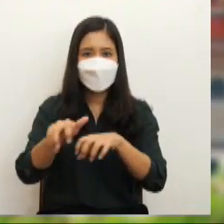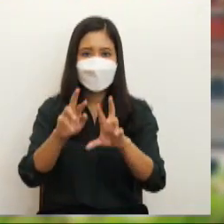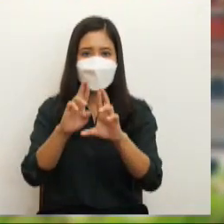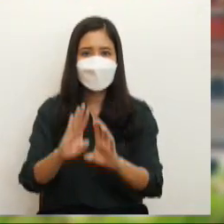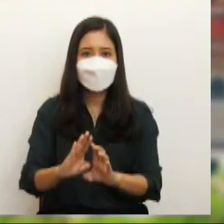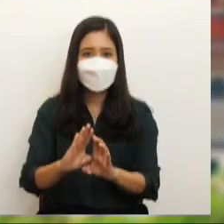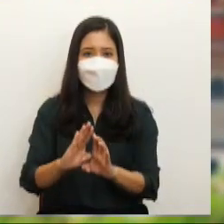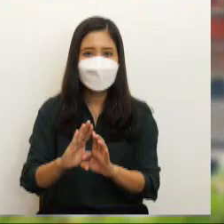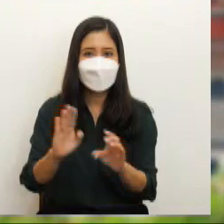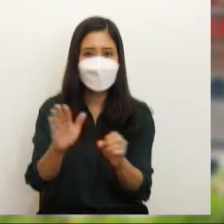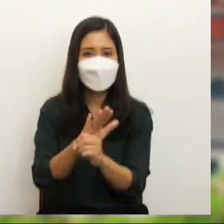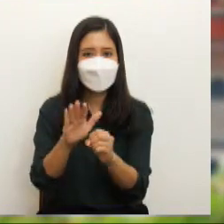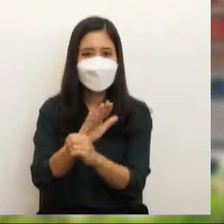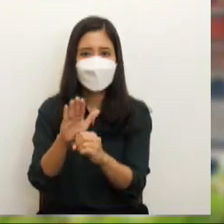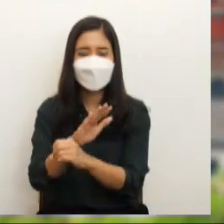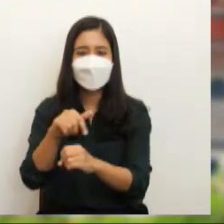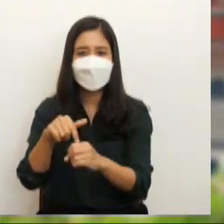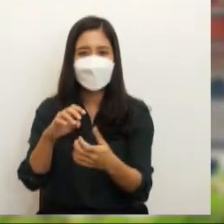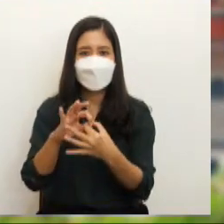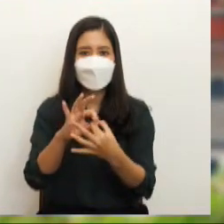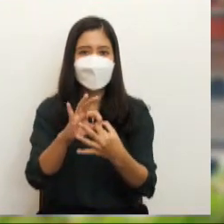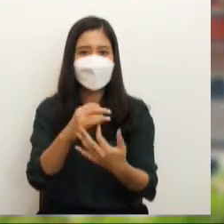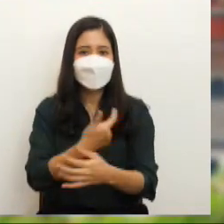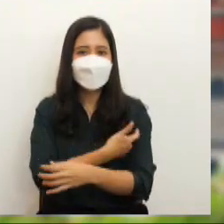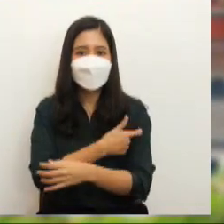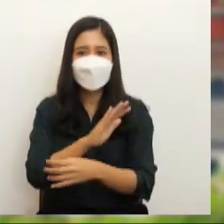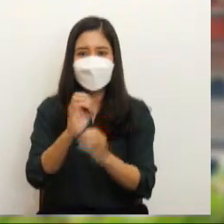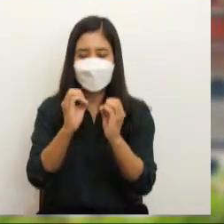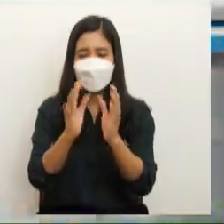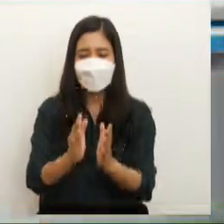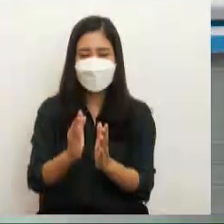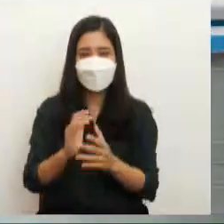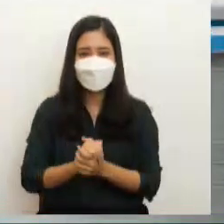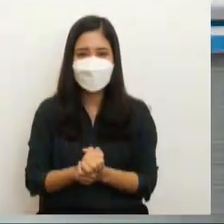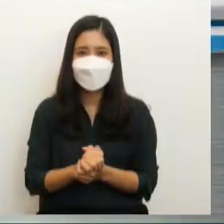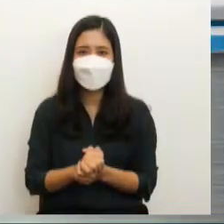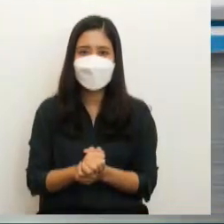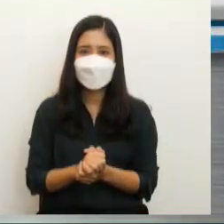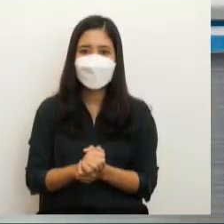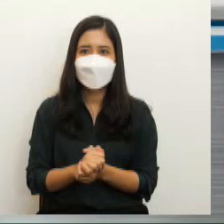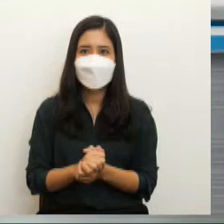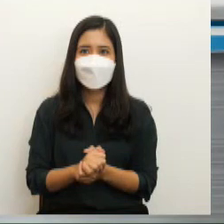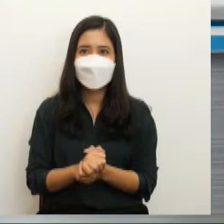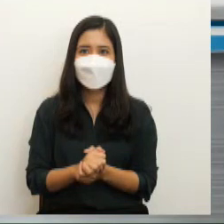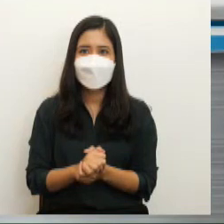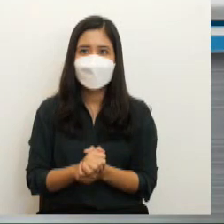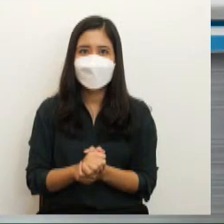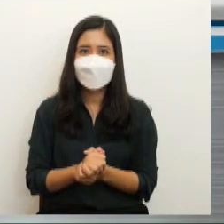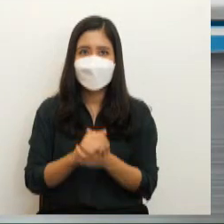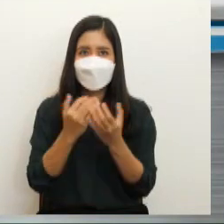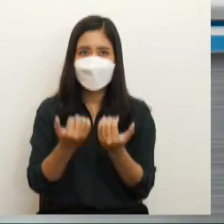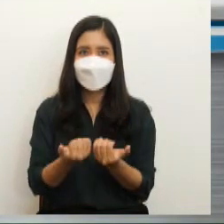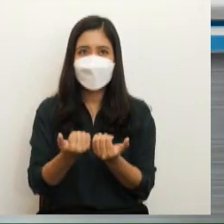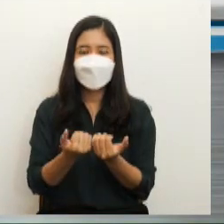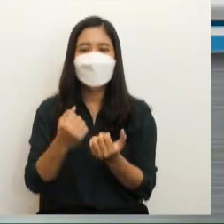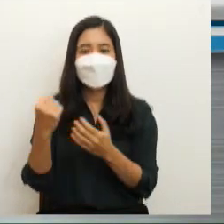ำนวนมากนะครับเพราะวัคซีนจะเข้ามาในช่วงนั้นค่อนข้างจะเยอะกว่าที่ผ่านมาครับ ค่ะเมื่อเราได้รับฟังแล้วนะคะก็มั่นใจได้